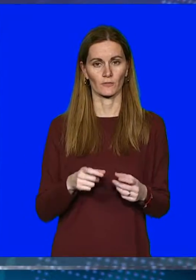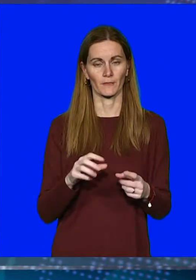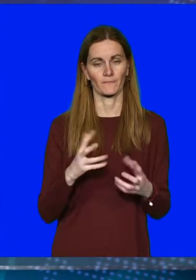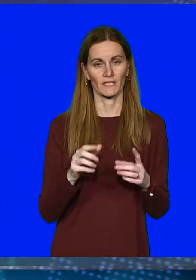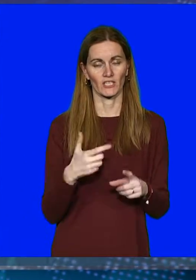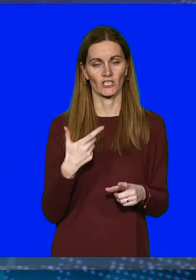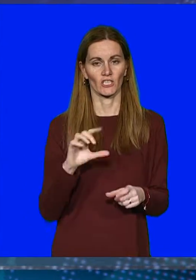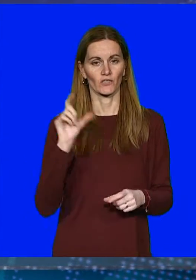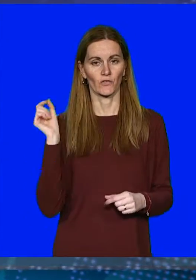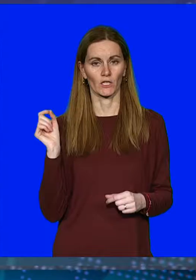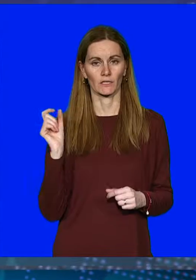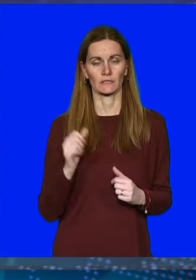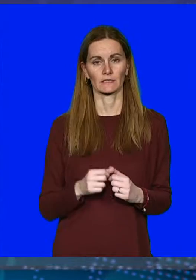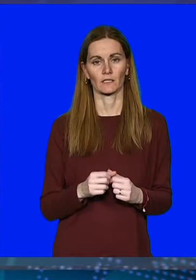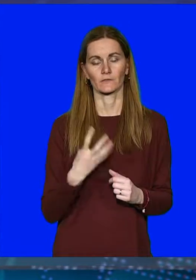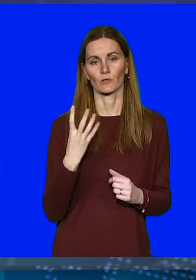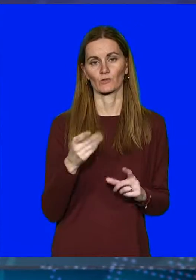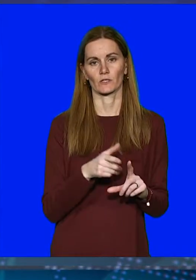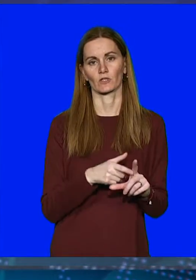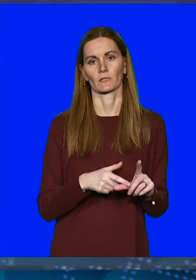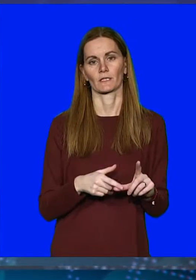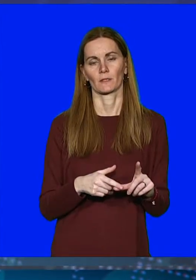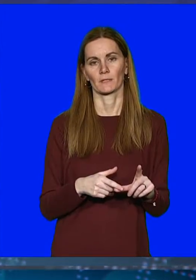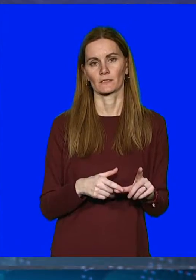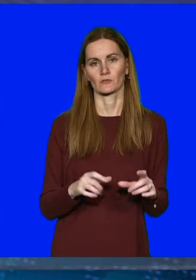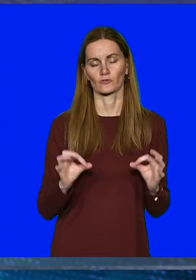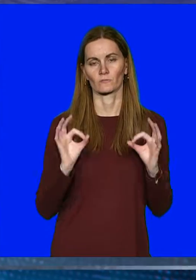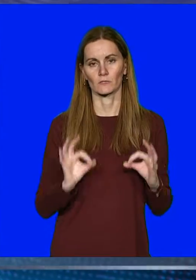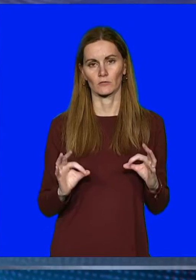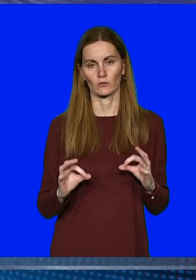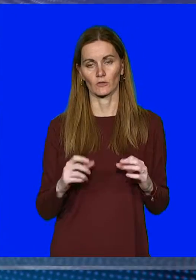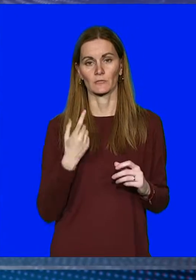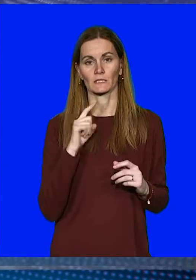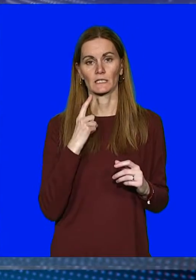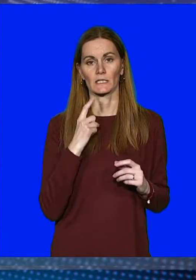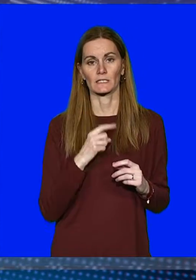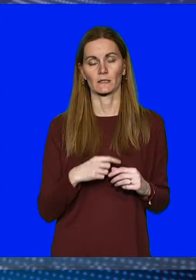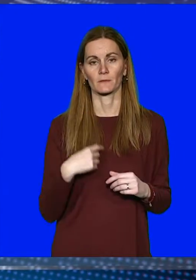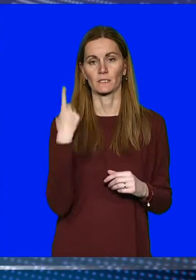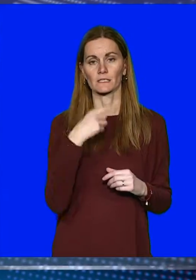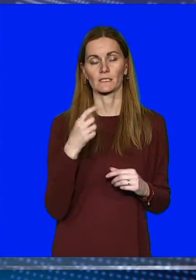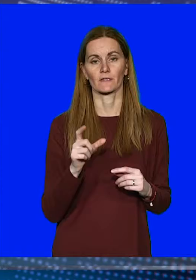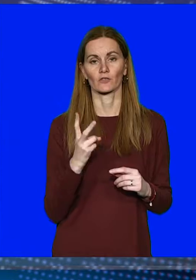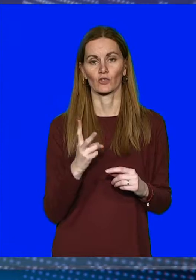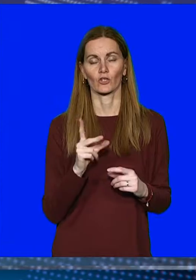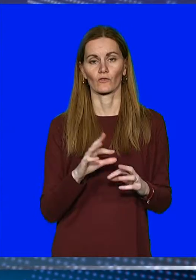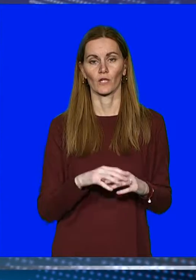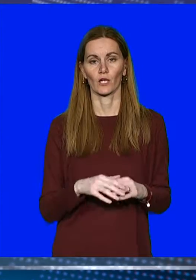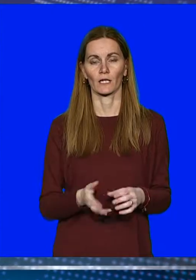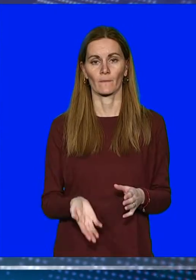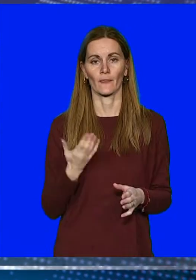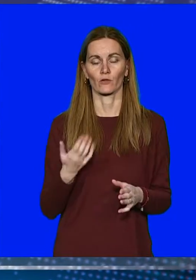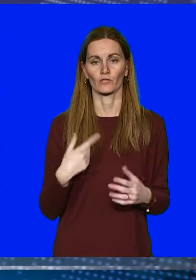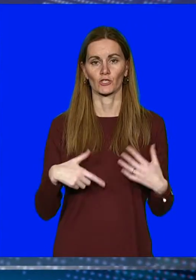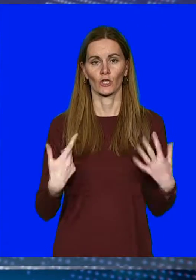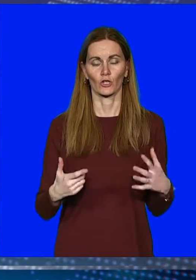dužnosnici, trajaće 2 dana u travnju i sigurno će biti interesantan. Za festu Svetoga Vlaha u gradu